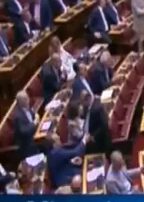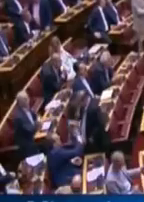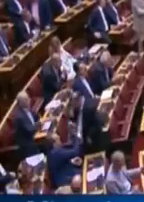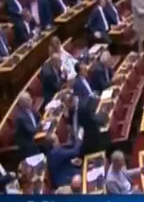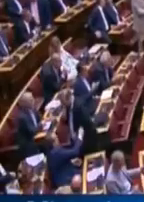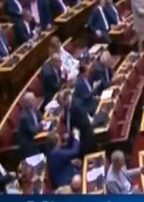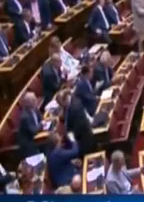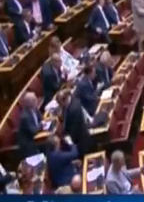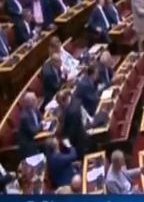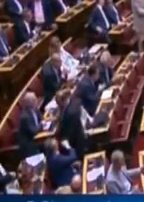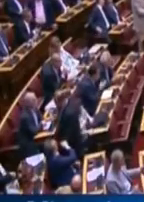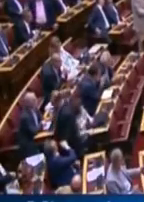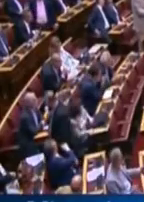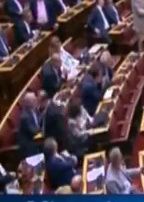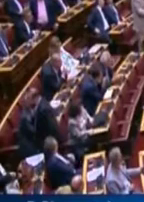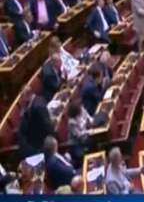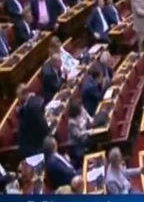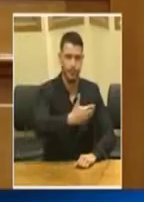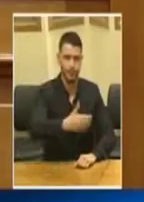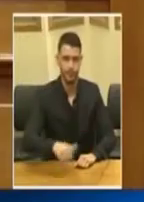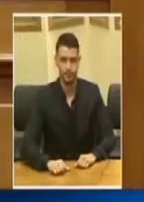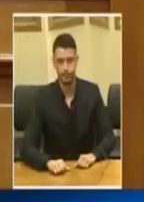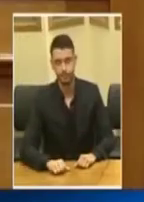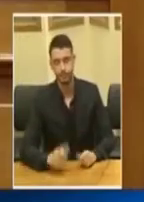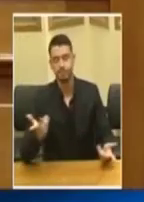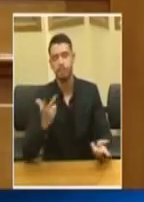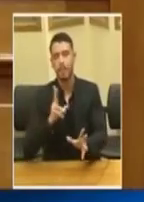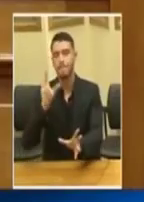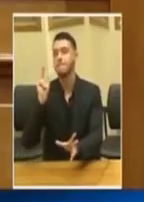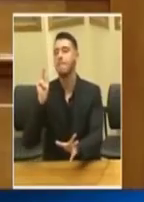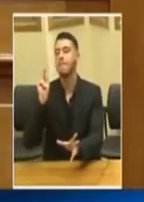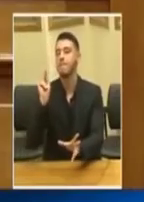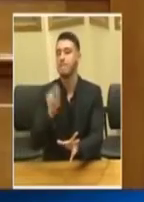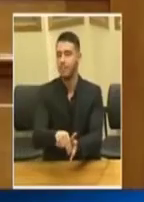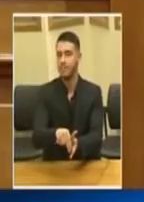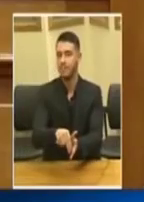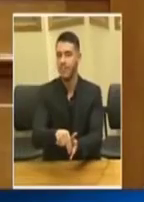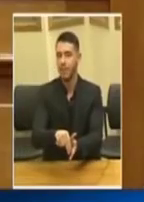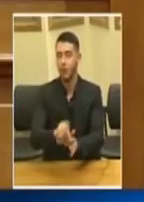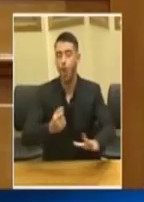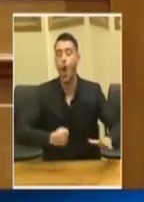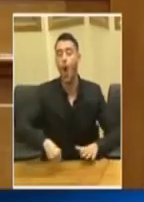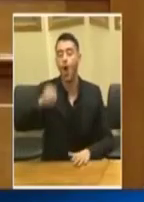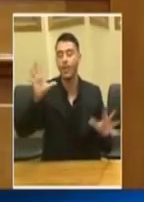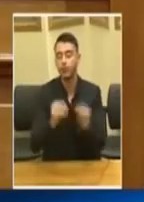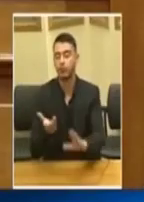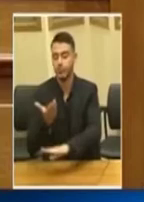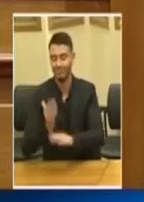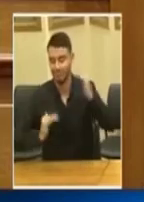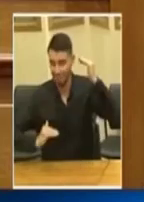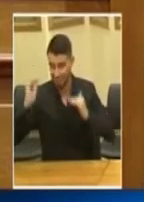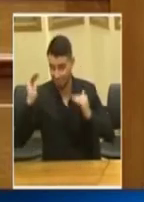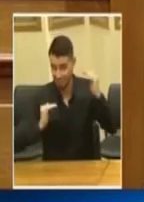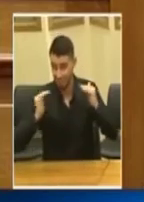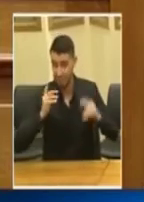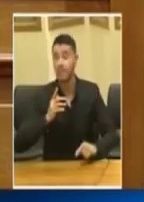αποτελέσματα με την υπογραφή της, και όσοι την ψηφίσουν θα είναι συνυπεύθυνοι για τις υπογραφές που θα μπουν στις πρέσπες, είπε ο κύριος